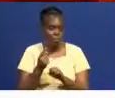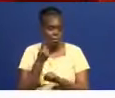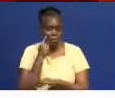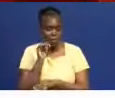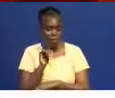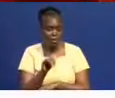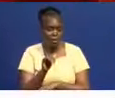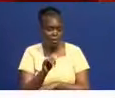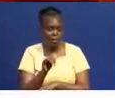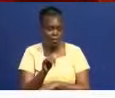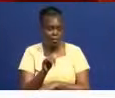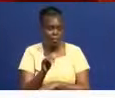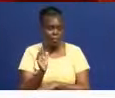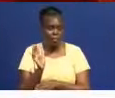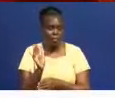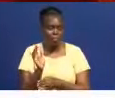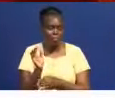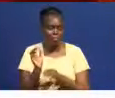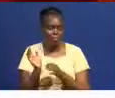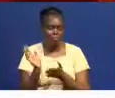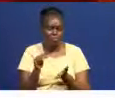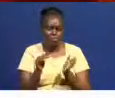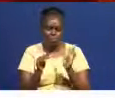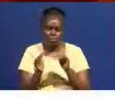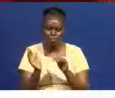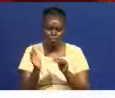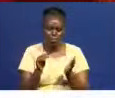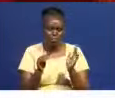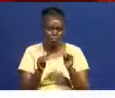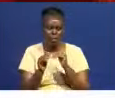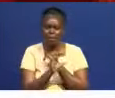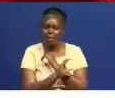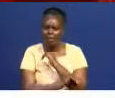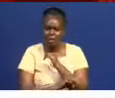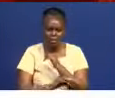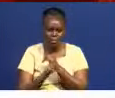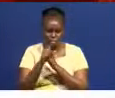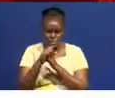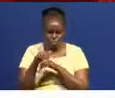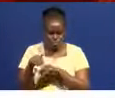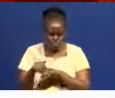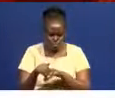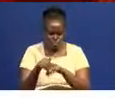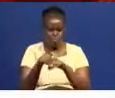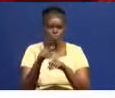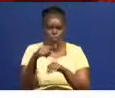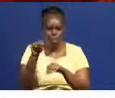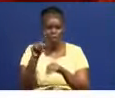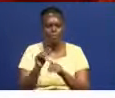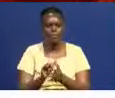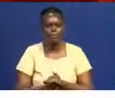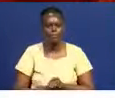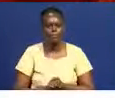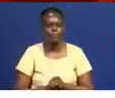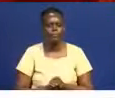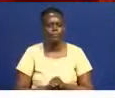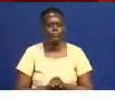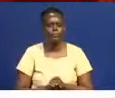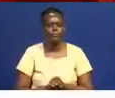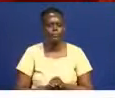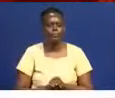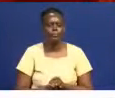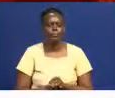kuona ya kwamba tumeweza kuregesha nchi, imeenda katika njia inayofaa. Bwana Speaker,